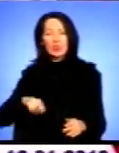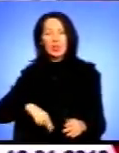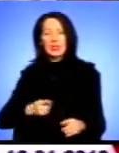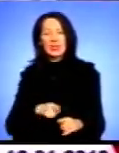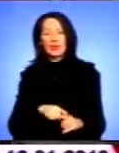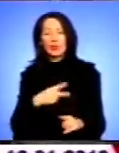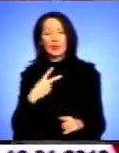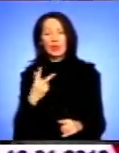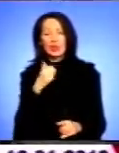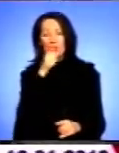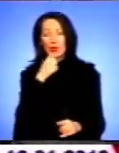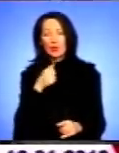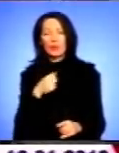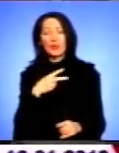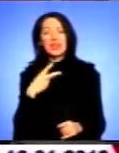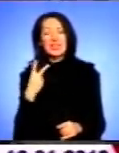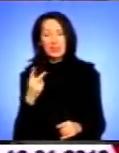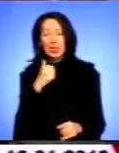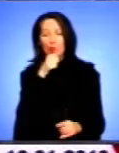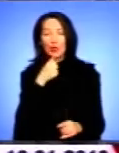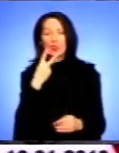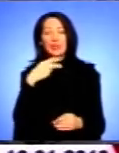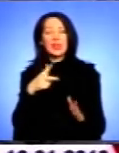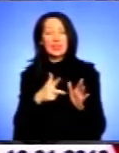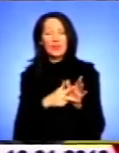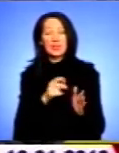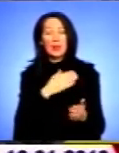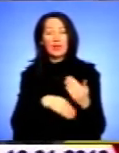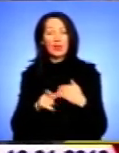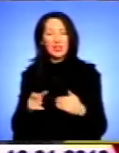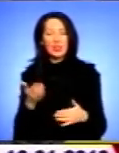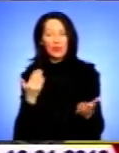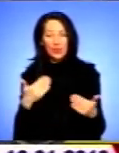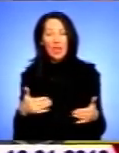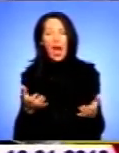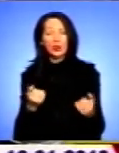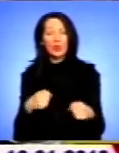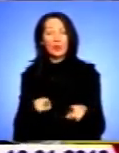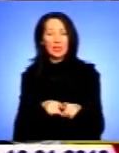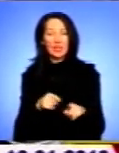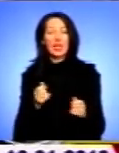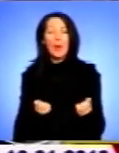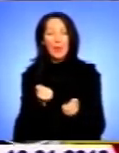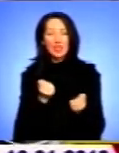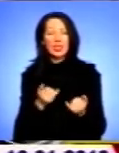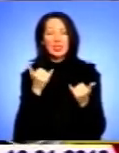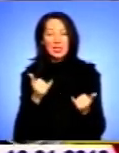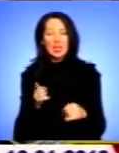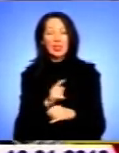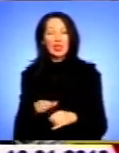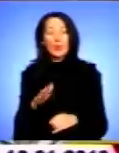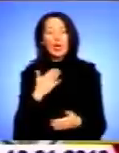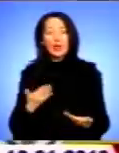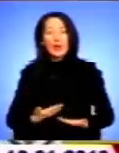13-му році. У 2012 році 28 інвалідів вже отримали такі авто. Зараз на Тернопільщині проживає